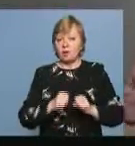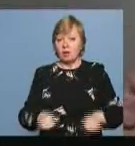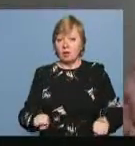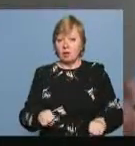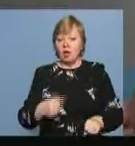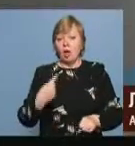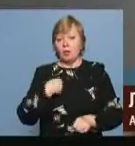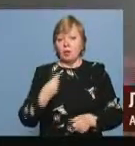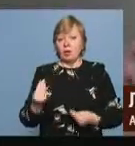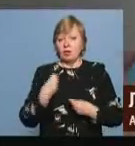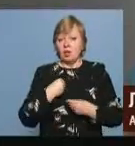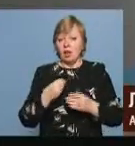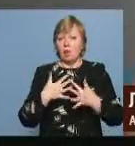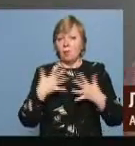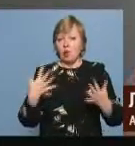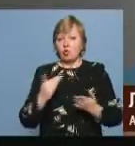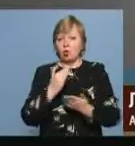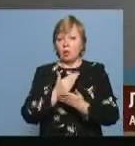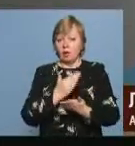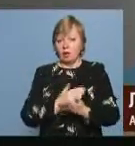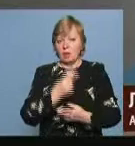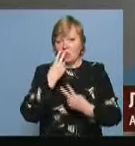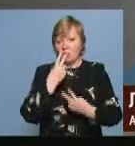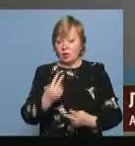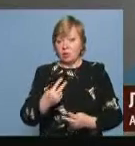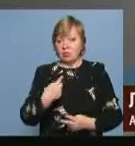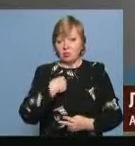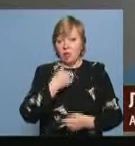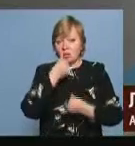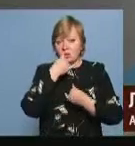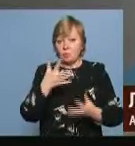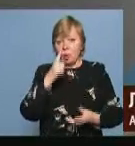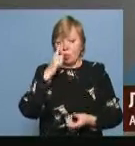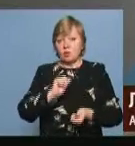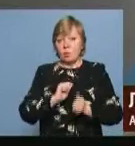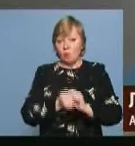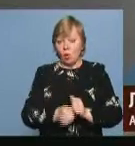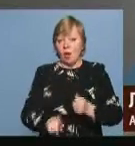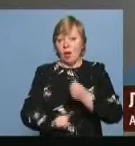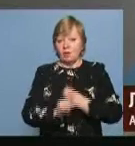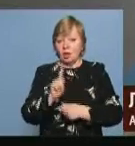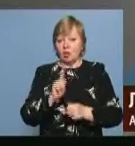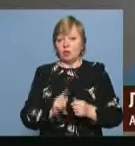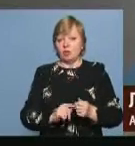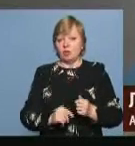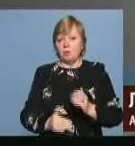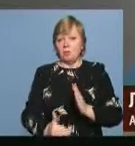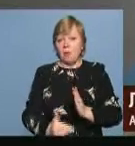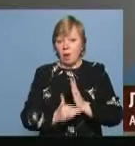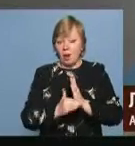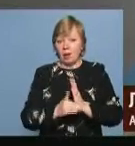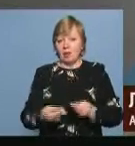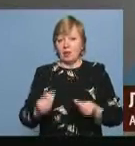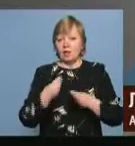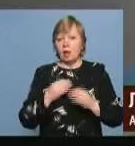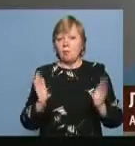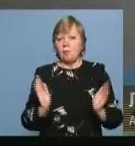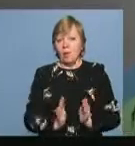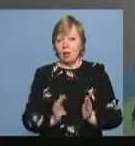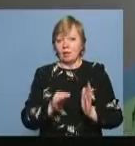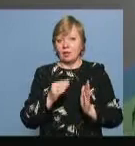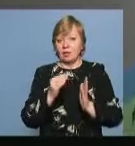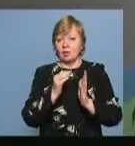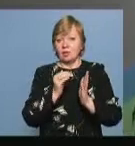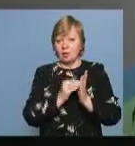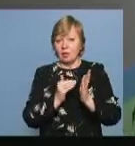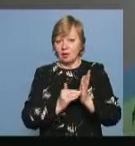Потом она увидела, что я тут не справляюсь, и она стала потихоньку меня подстраивать. Она подстроилась и дала мне маленький текст. В этом